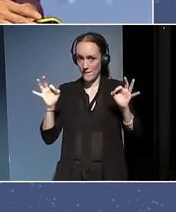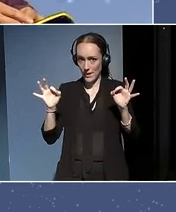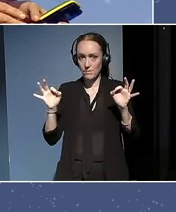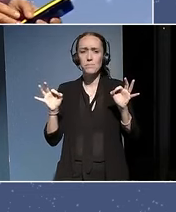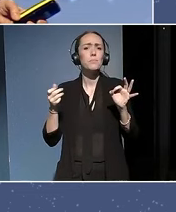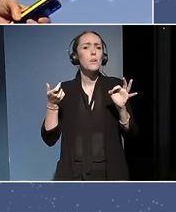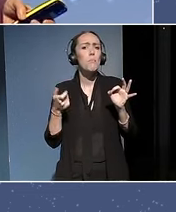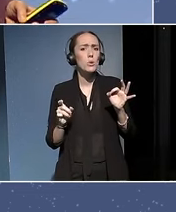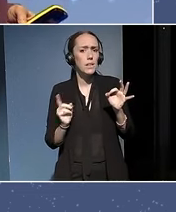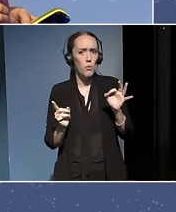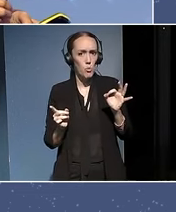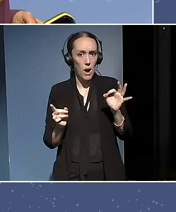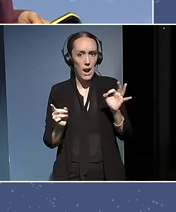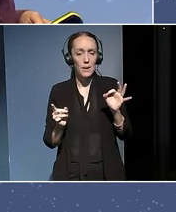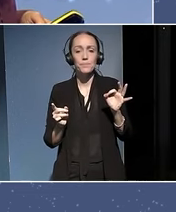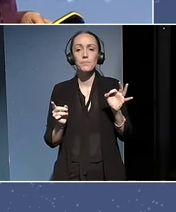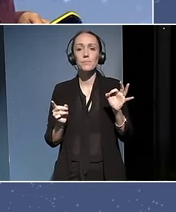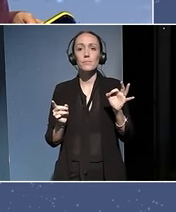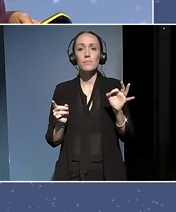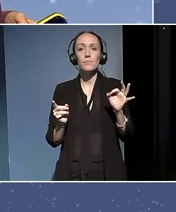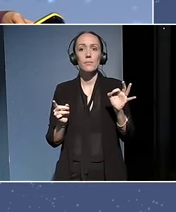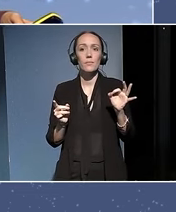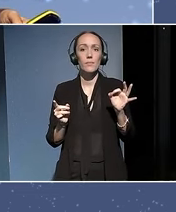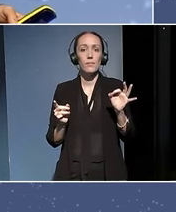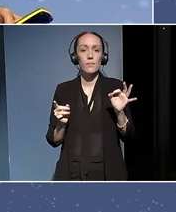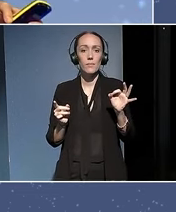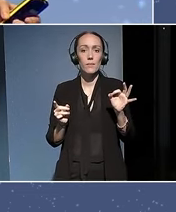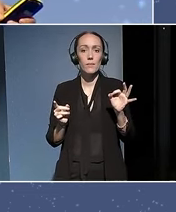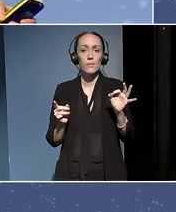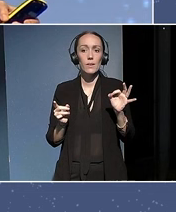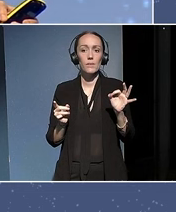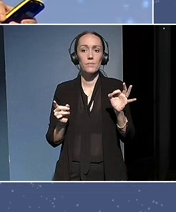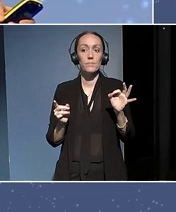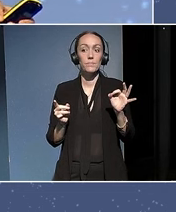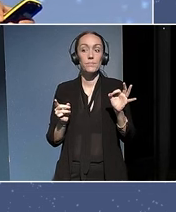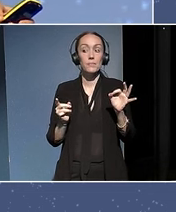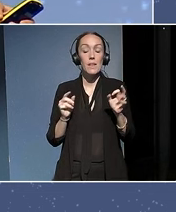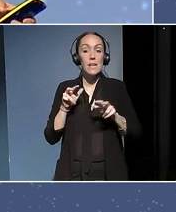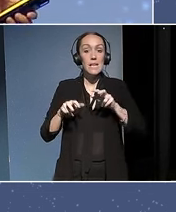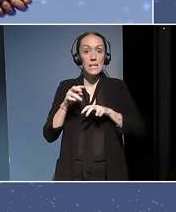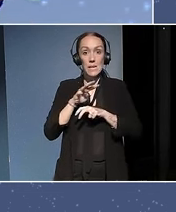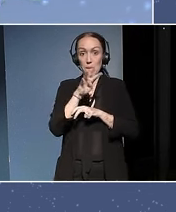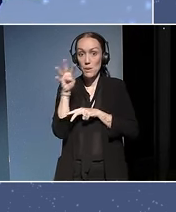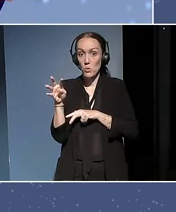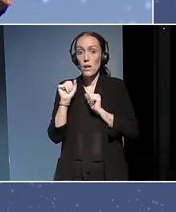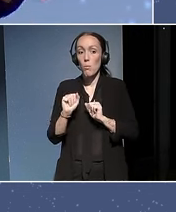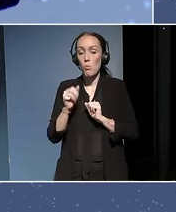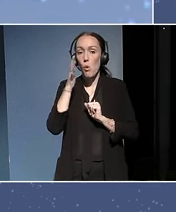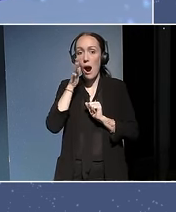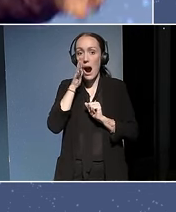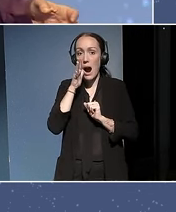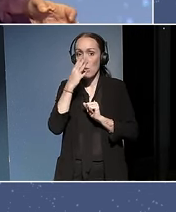narice poteva il fatto di poter immergere la punta del muso